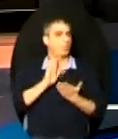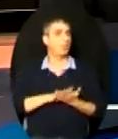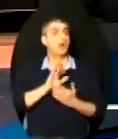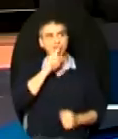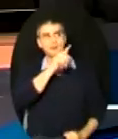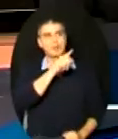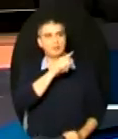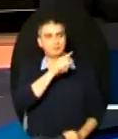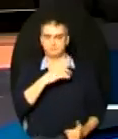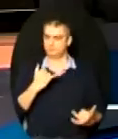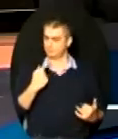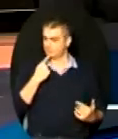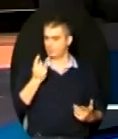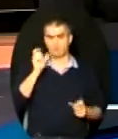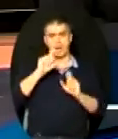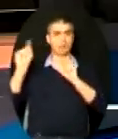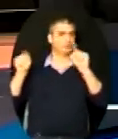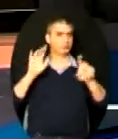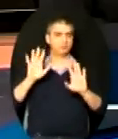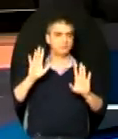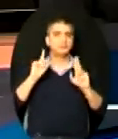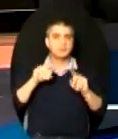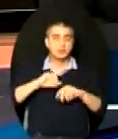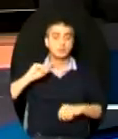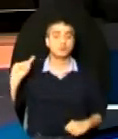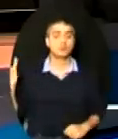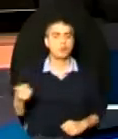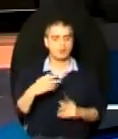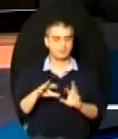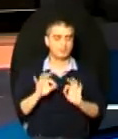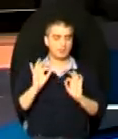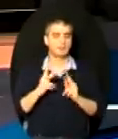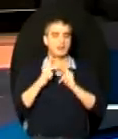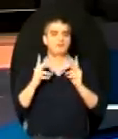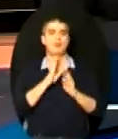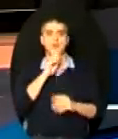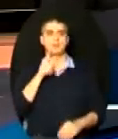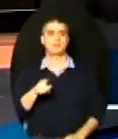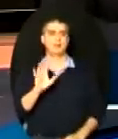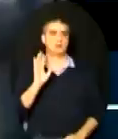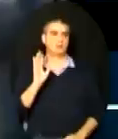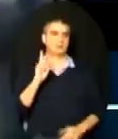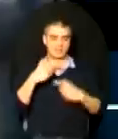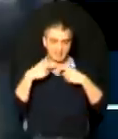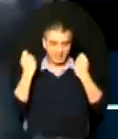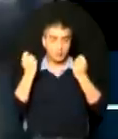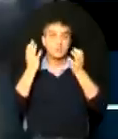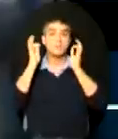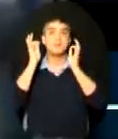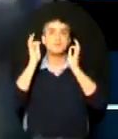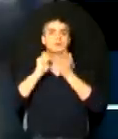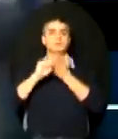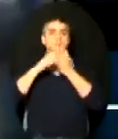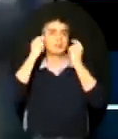לך. עכשיו לבוא ולהטיח האשמות, צריך לעזור כולם לפתור את הבעיה הזאת. שרה, מיד. במיוחד